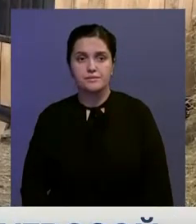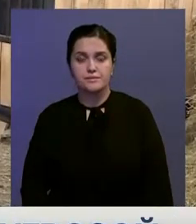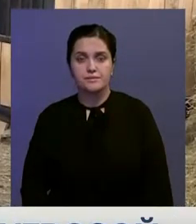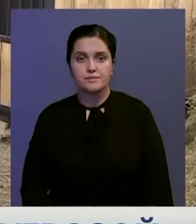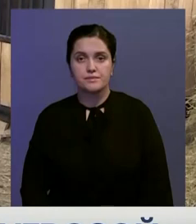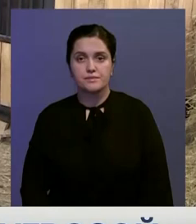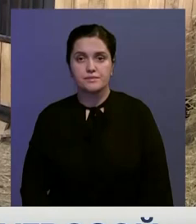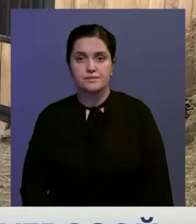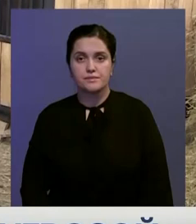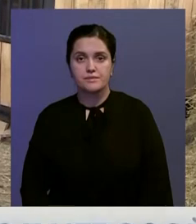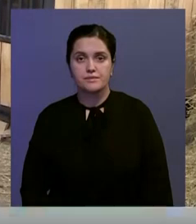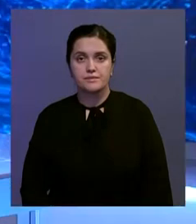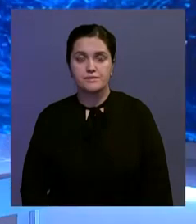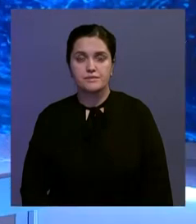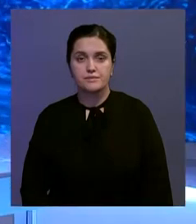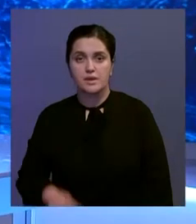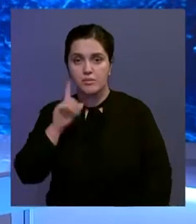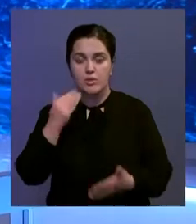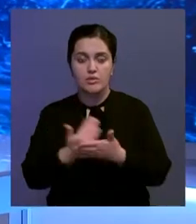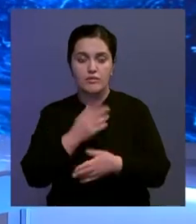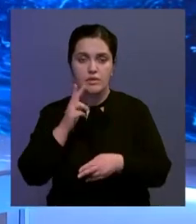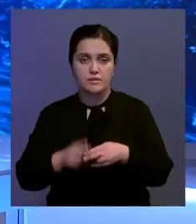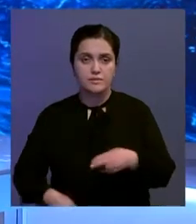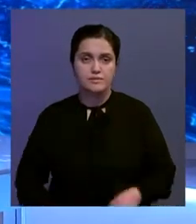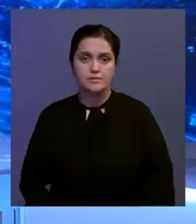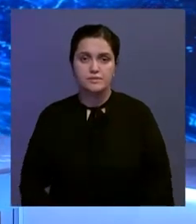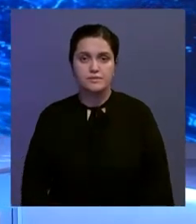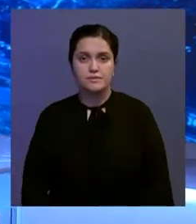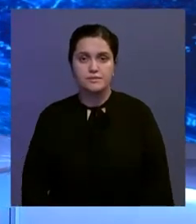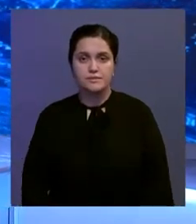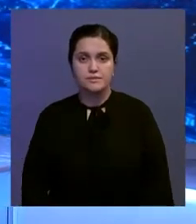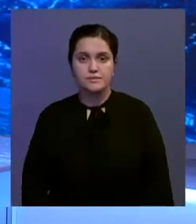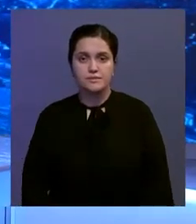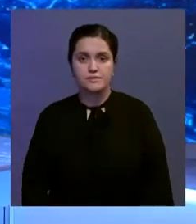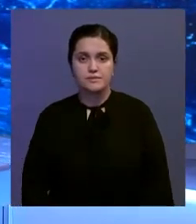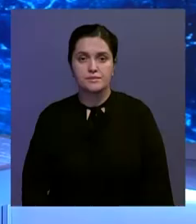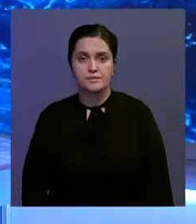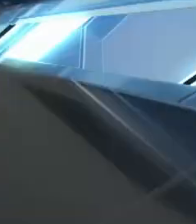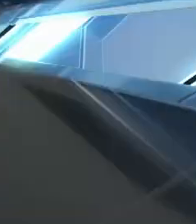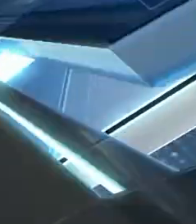24. На этом наш выпуск завершен. Спасибо, что были с нами. Всего доброго.